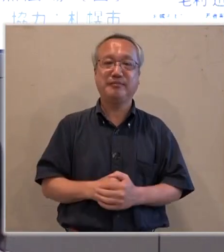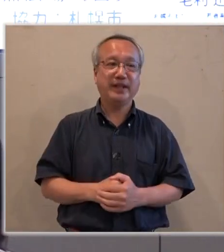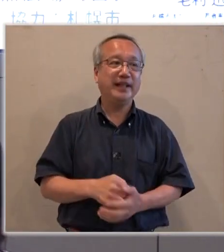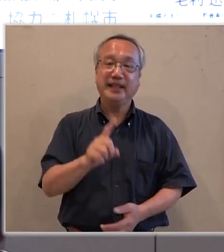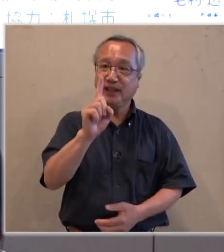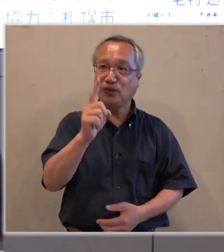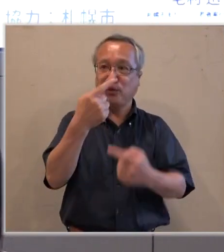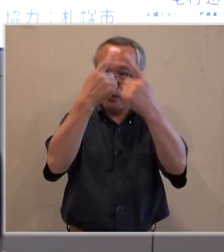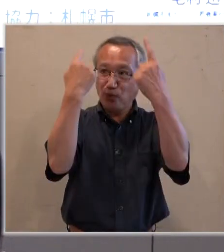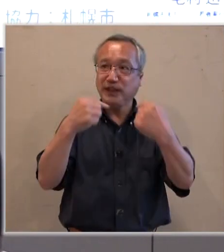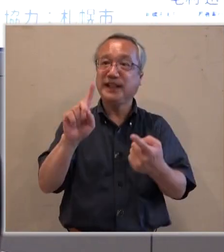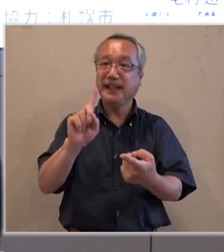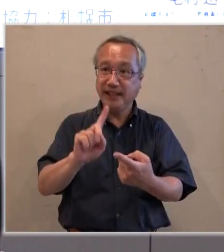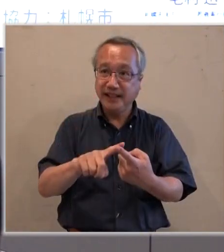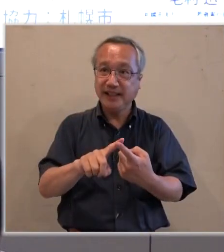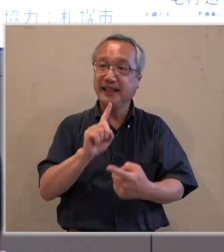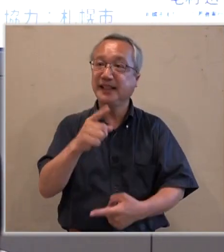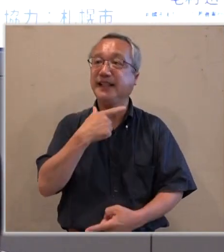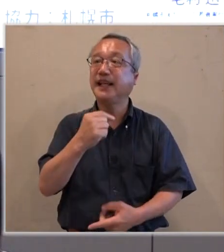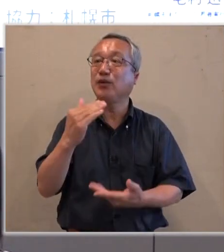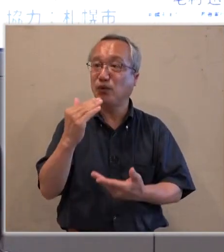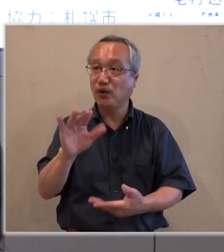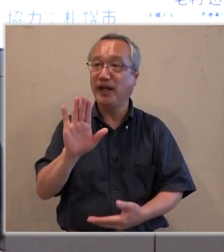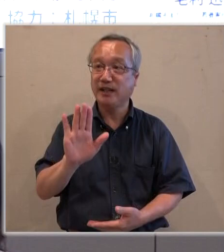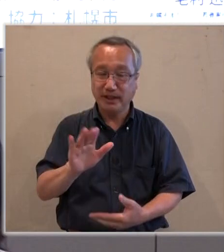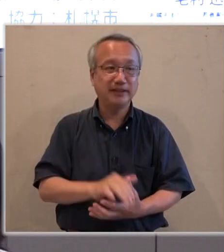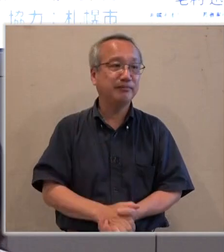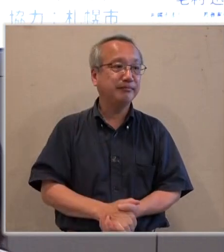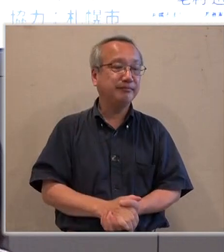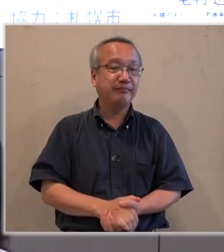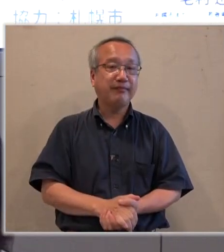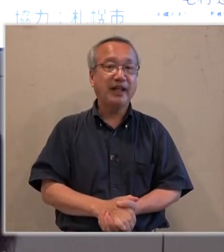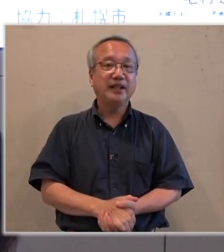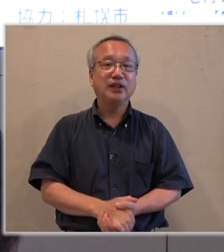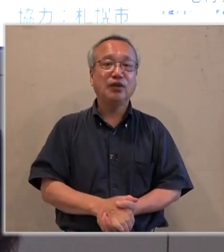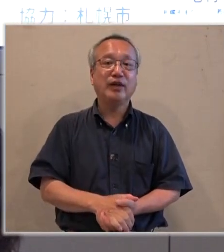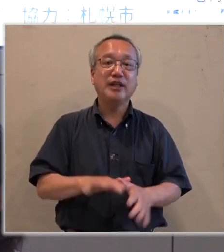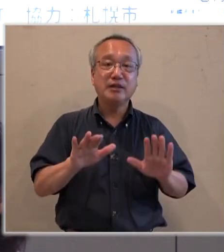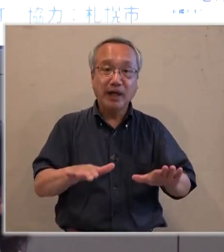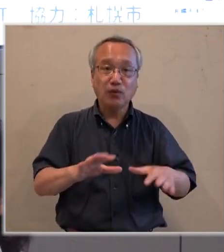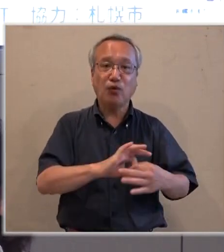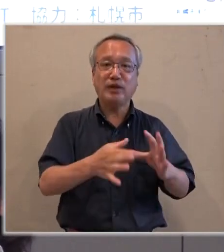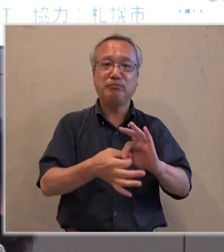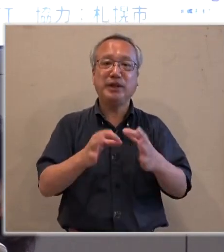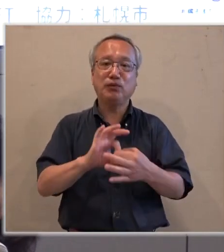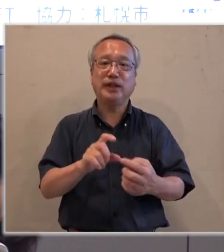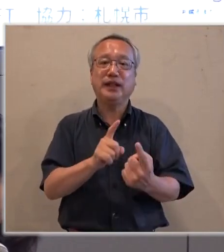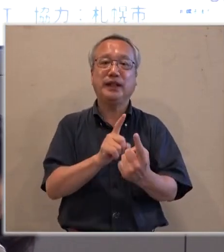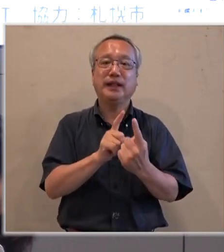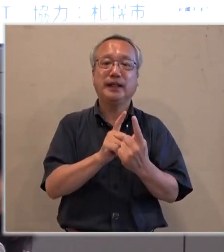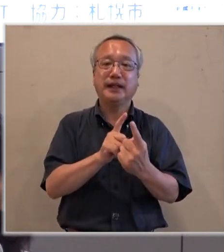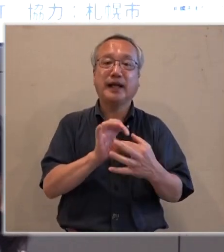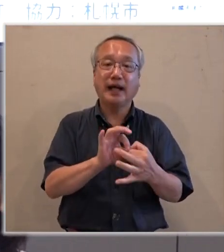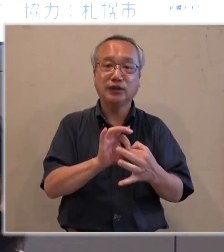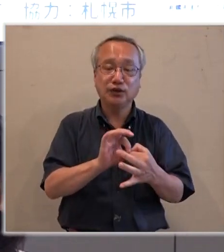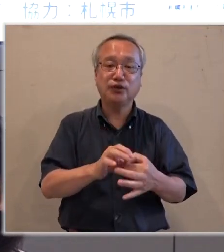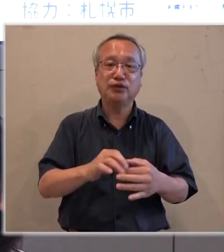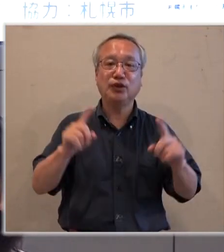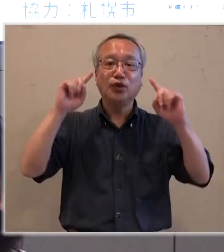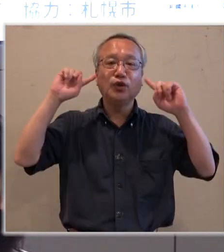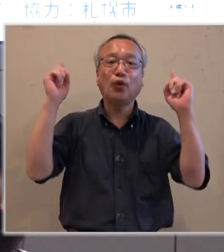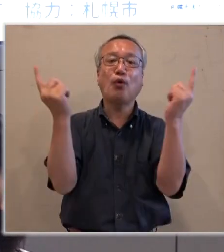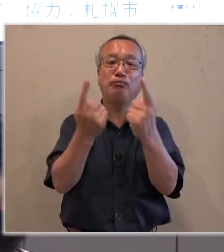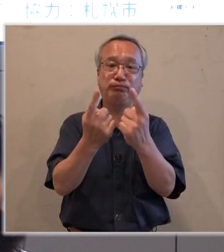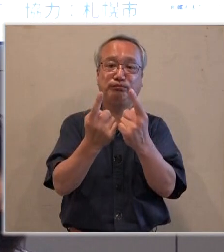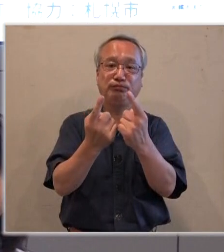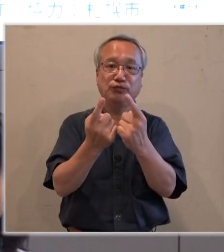と個人的に言いたいことがありましてですね、それが今のオリンピックに関する、世論というもの